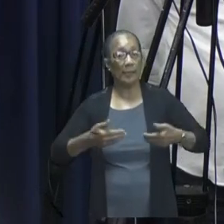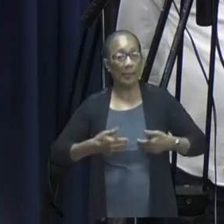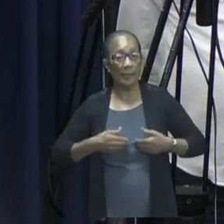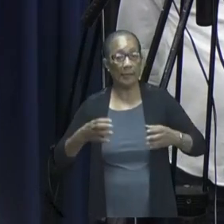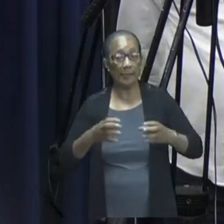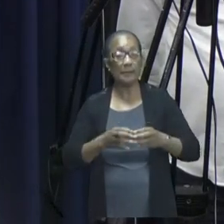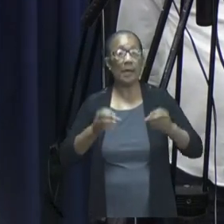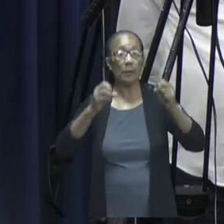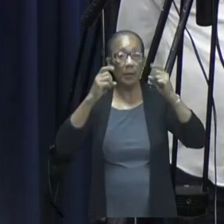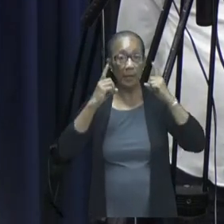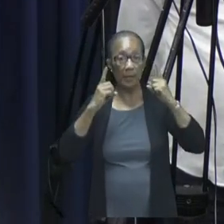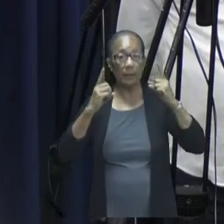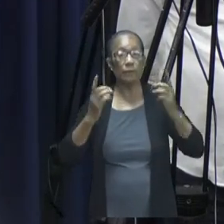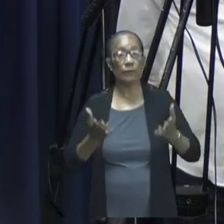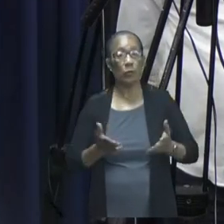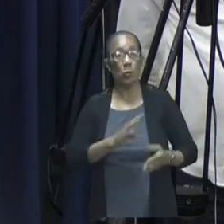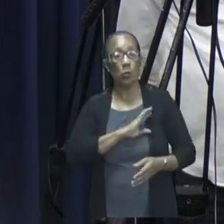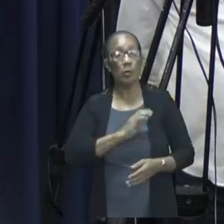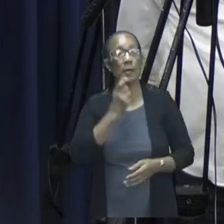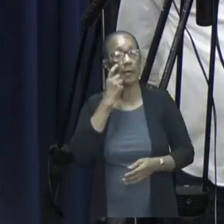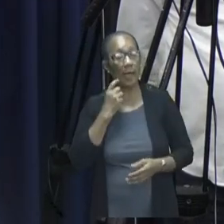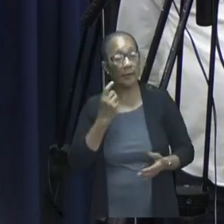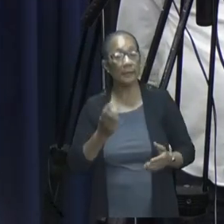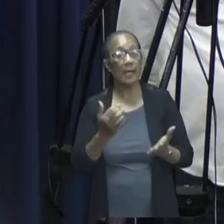vraag in en voor dankjewel sorry